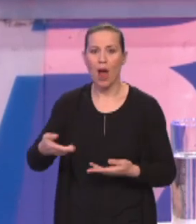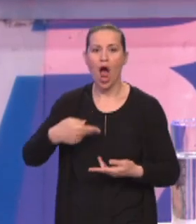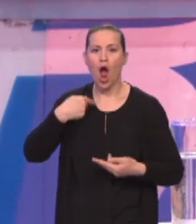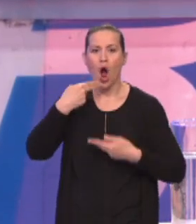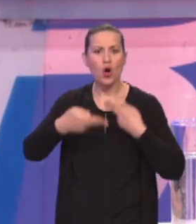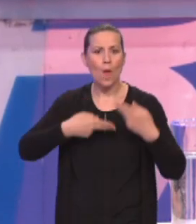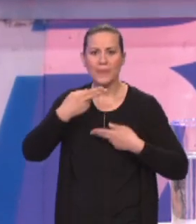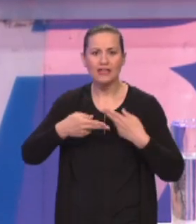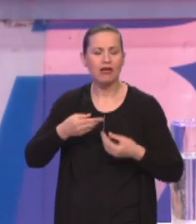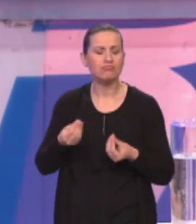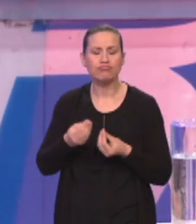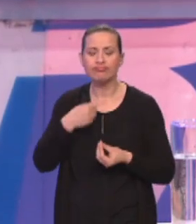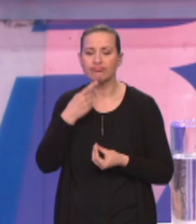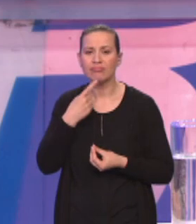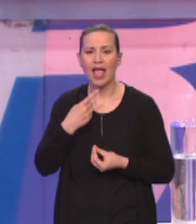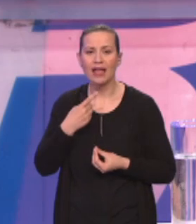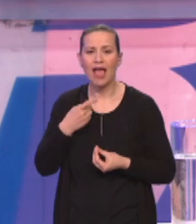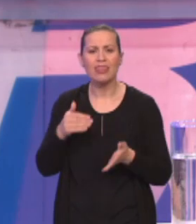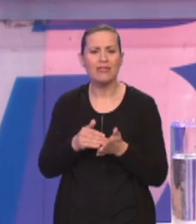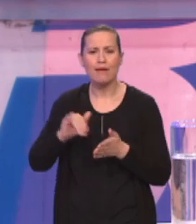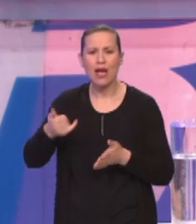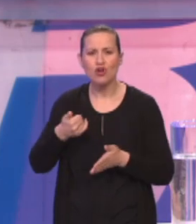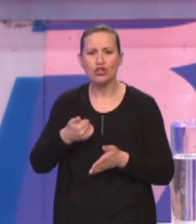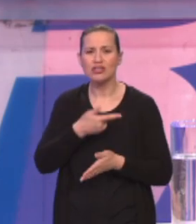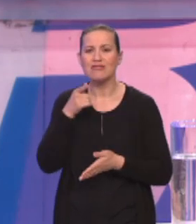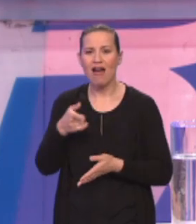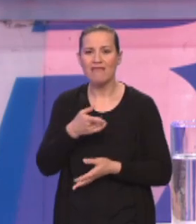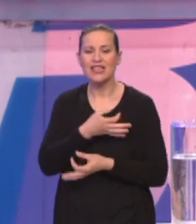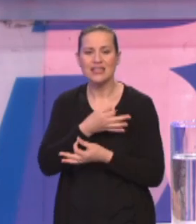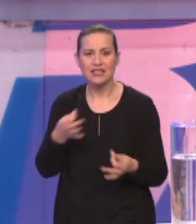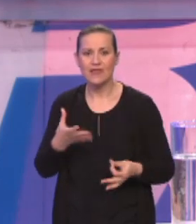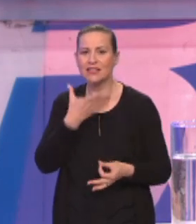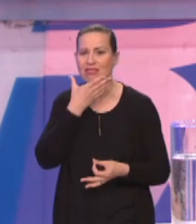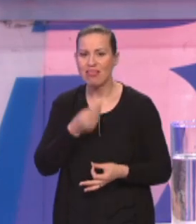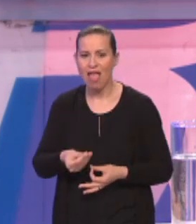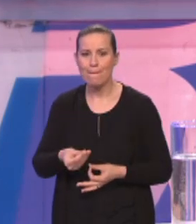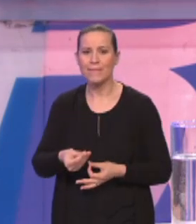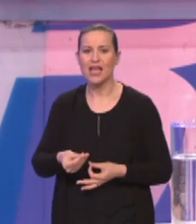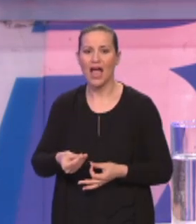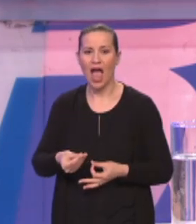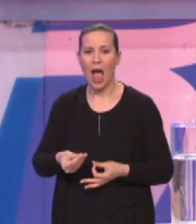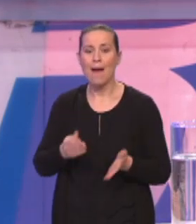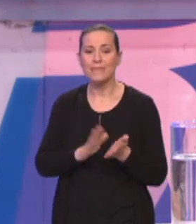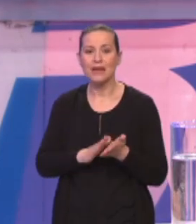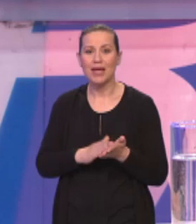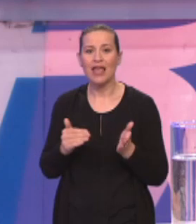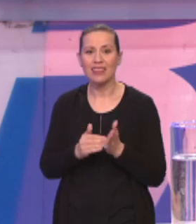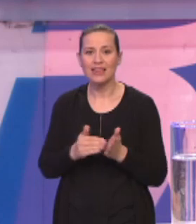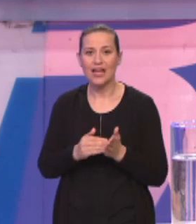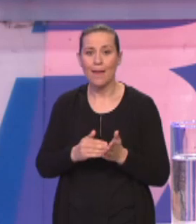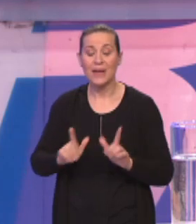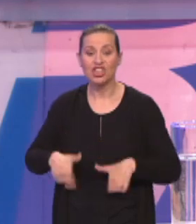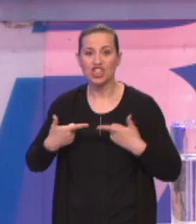ste rekli da ste gladni upravo takvih sjajnih primjera, vjerodostojnih primjera da valja živjeti evanđelje, da